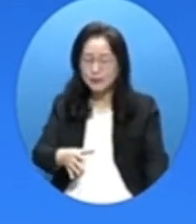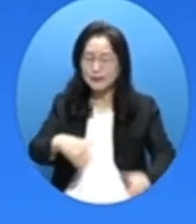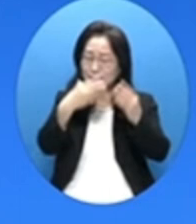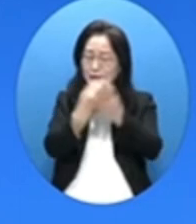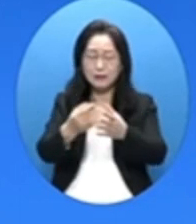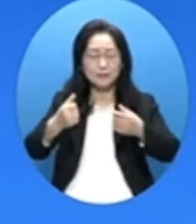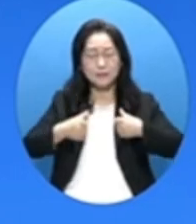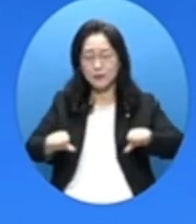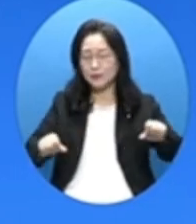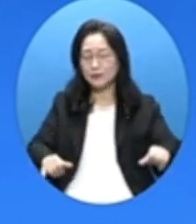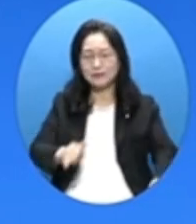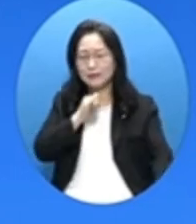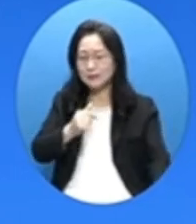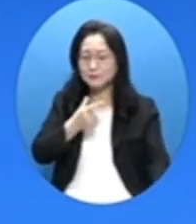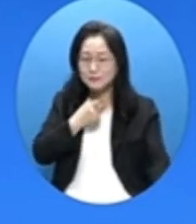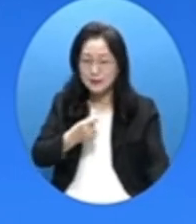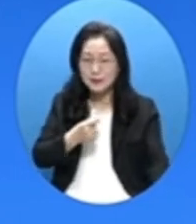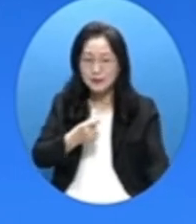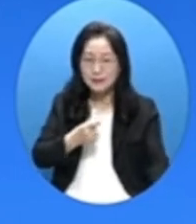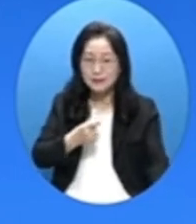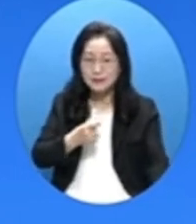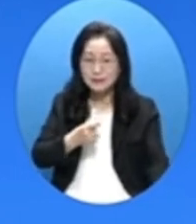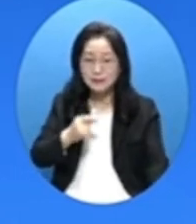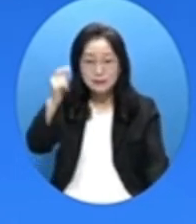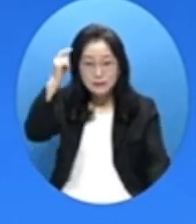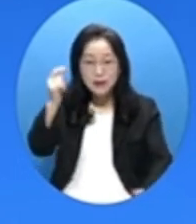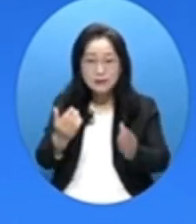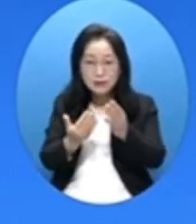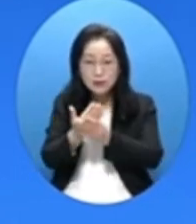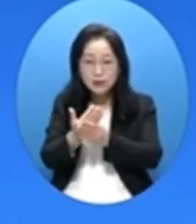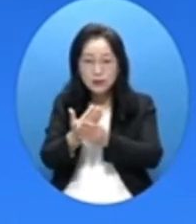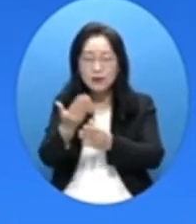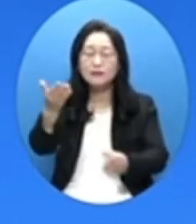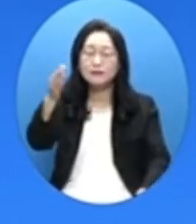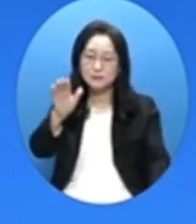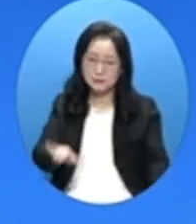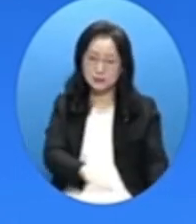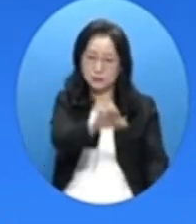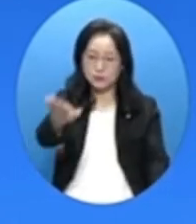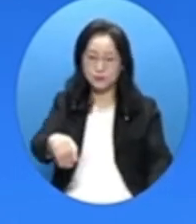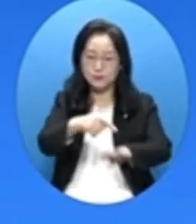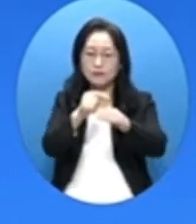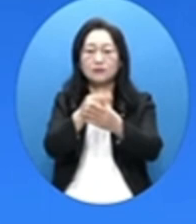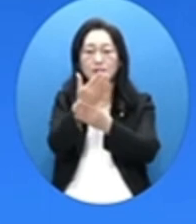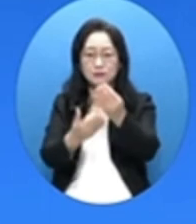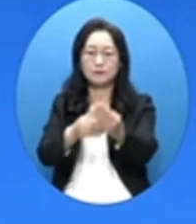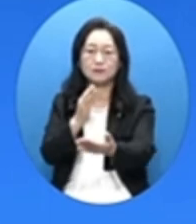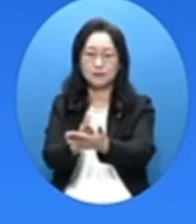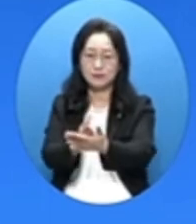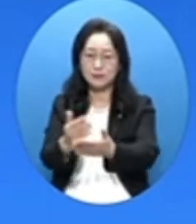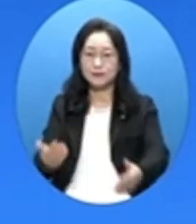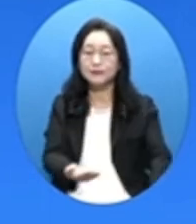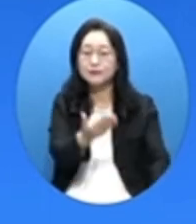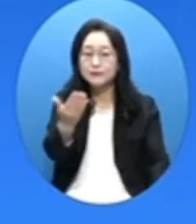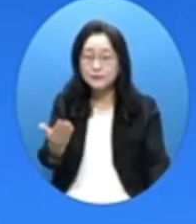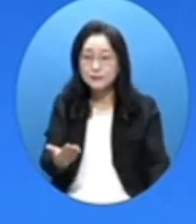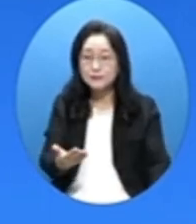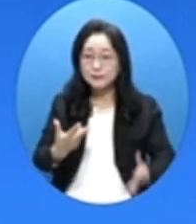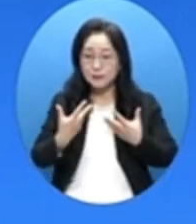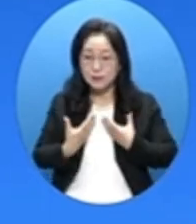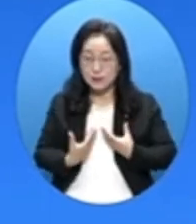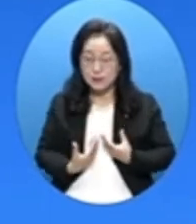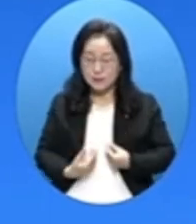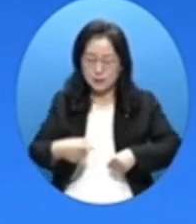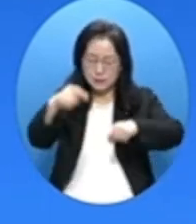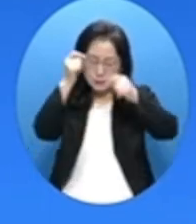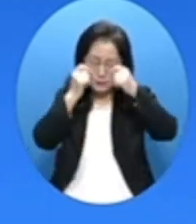포기하고 끝냈으면 좋겠다 그런 생각이 들어도 여러분 낙심하지 마십시오 여러분 그 절망의